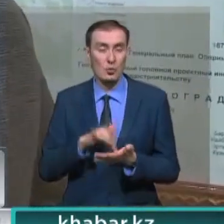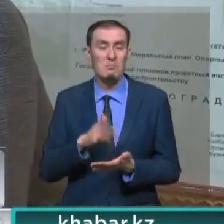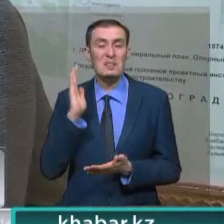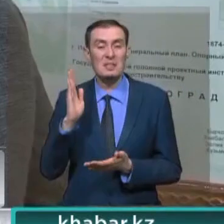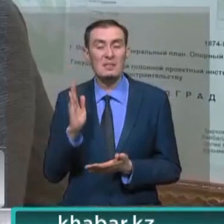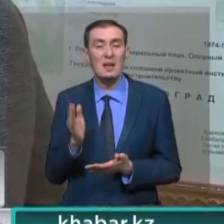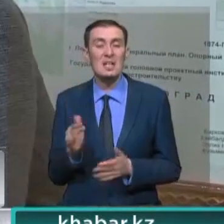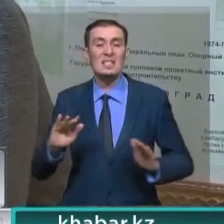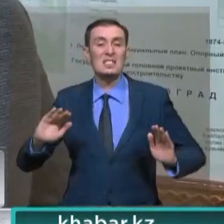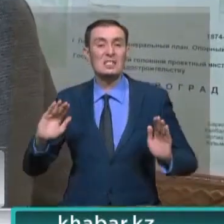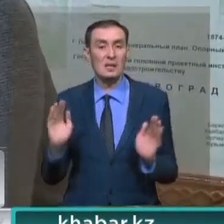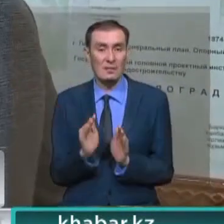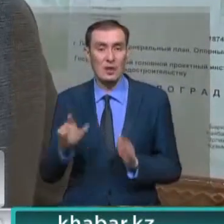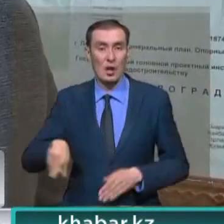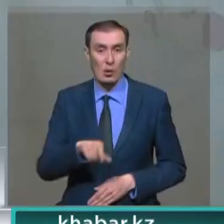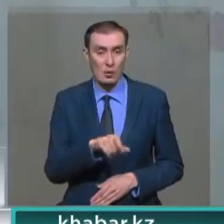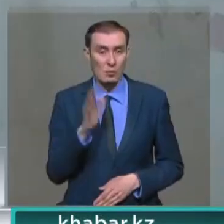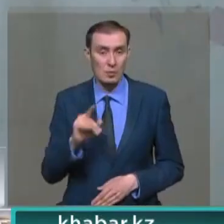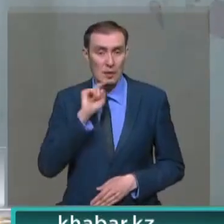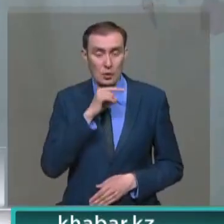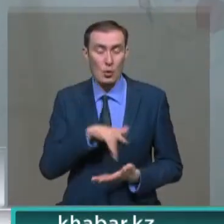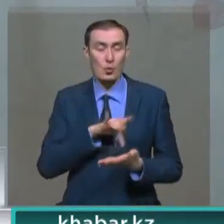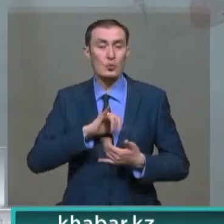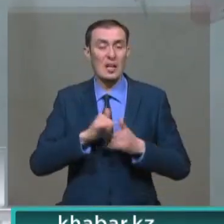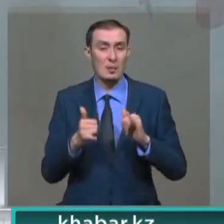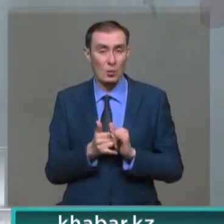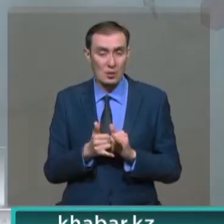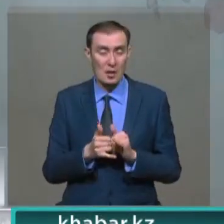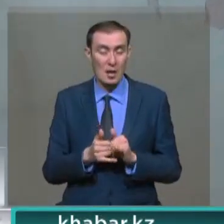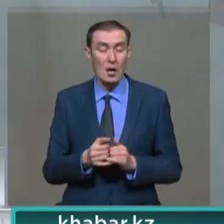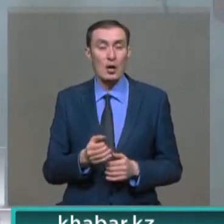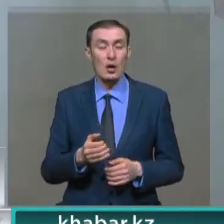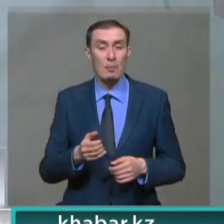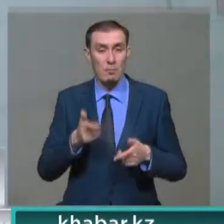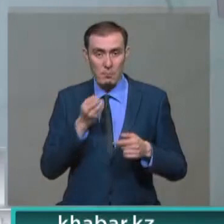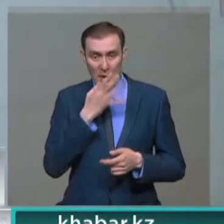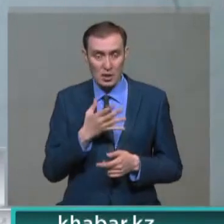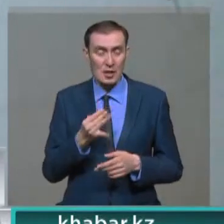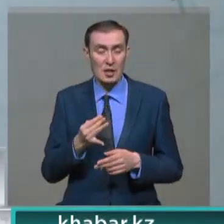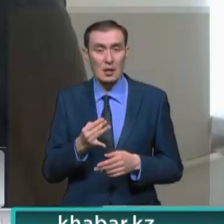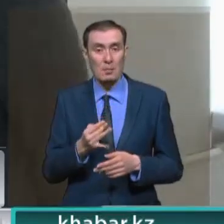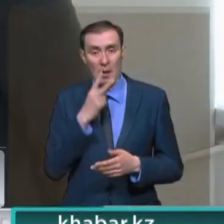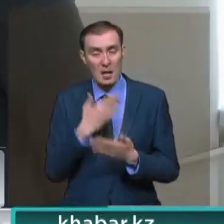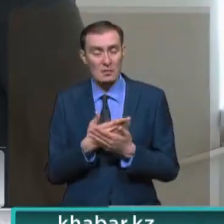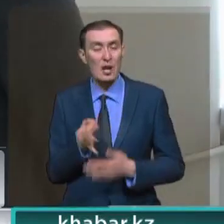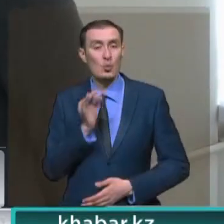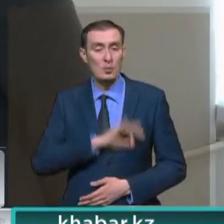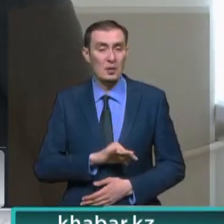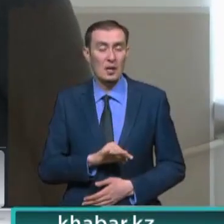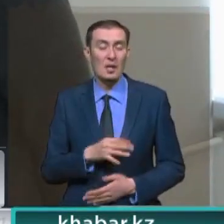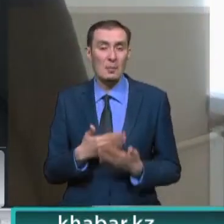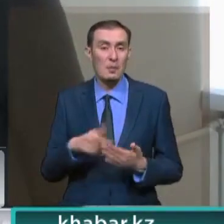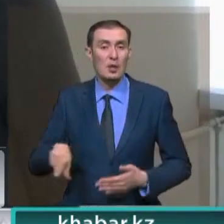перспективы значительного сокращения автомобильного маршрута до Усть-Каменогорска оценивают положительно и приводят весьма серьезные аргументы в